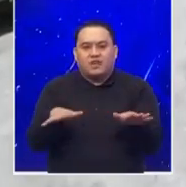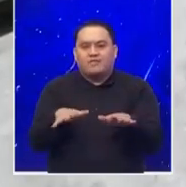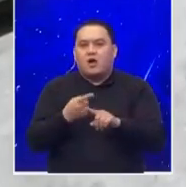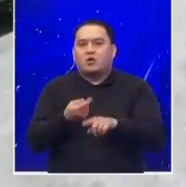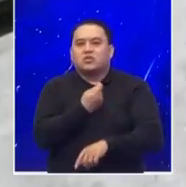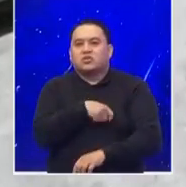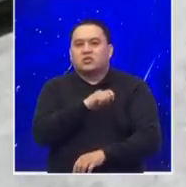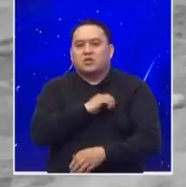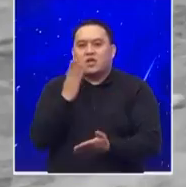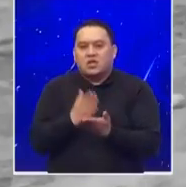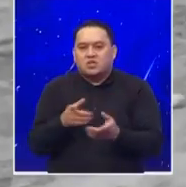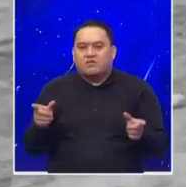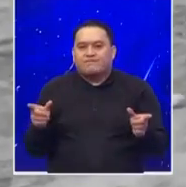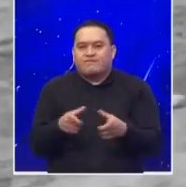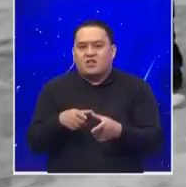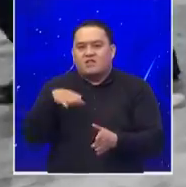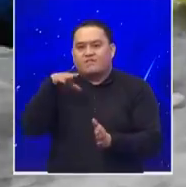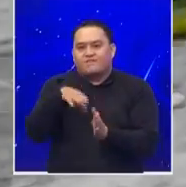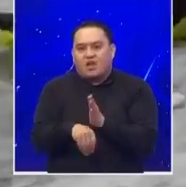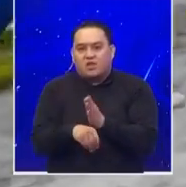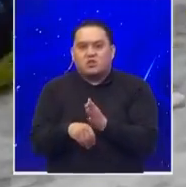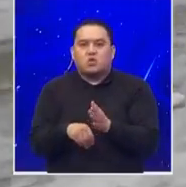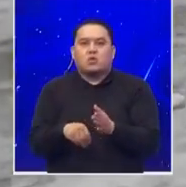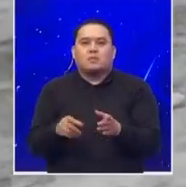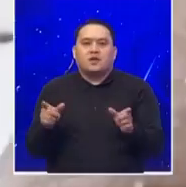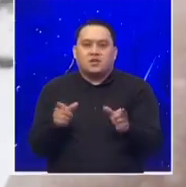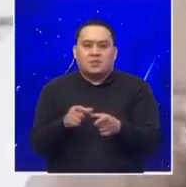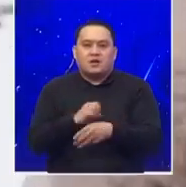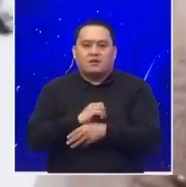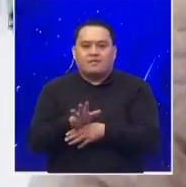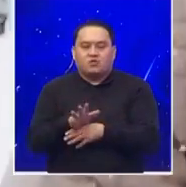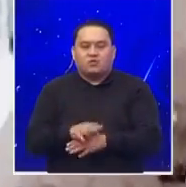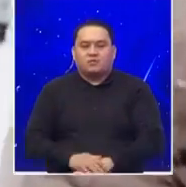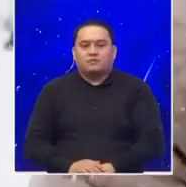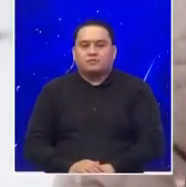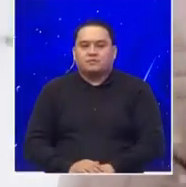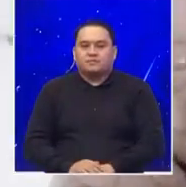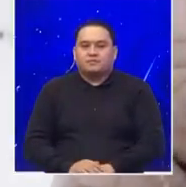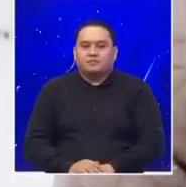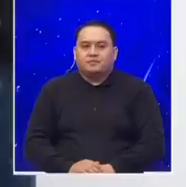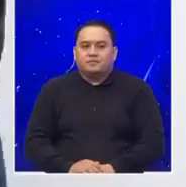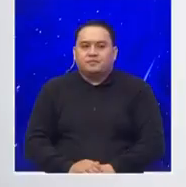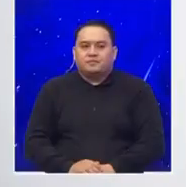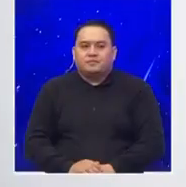как в Испании действуют ограничения, введенные для сдерживания пандемии коронавируса.